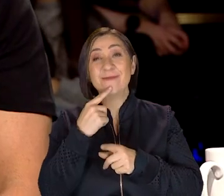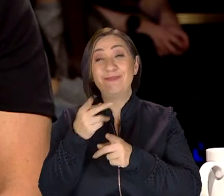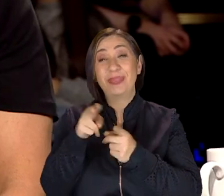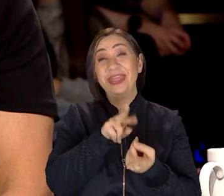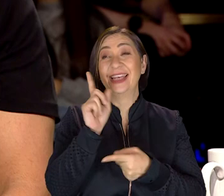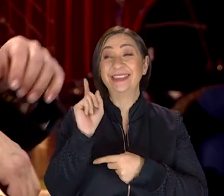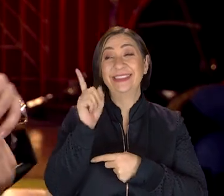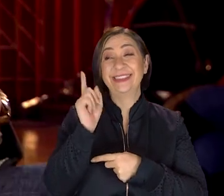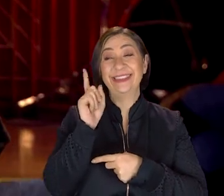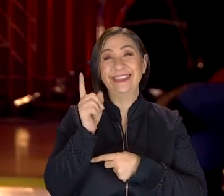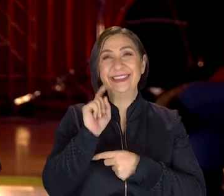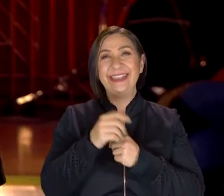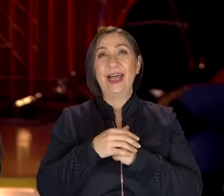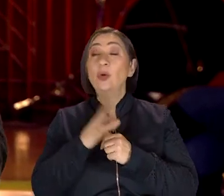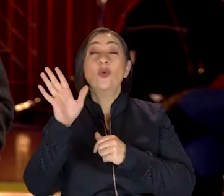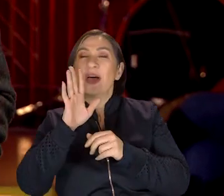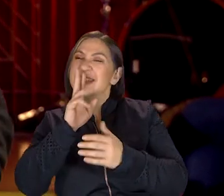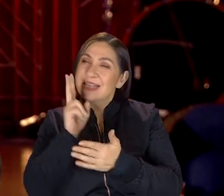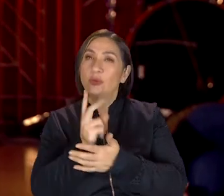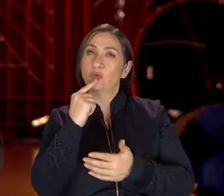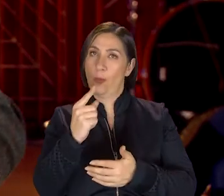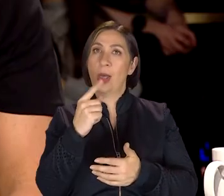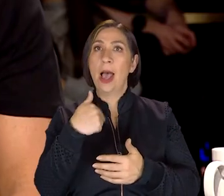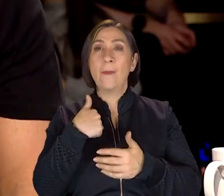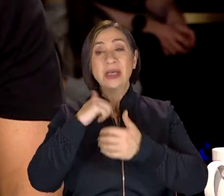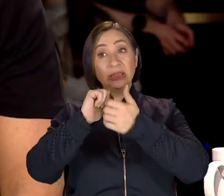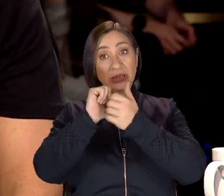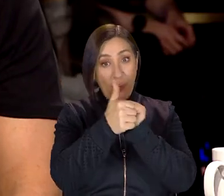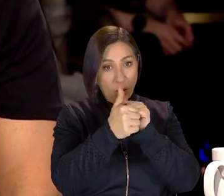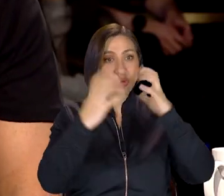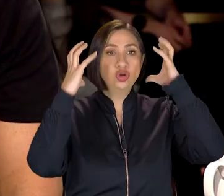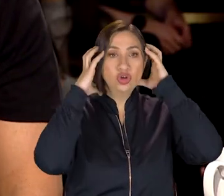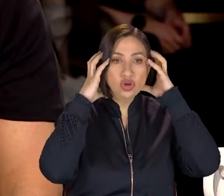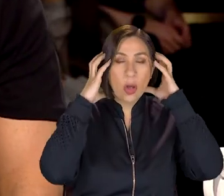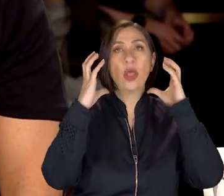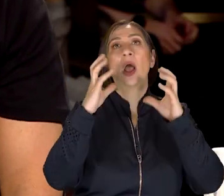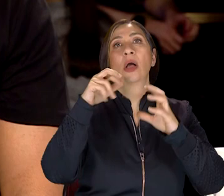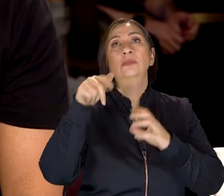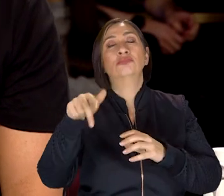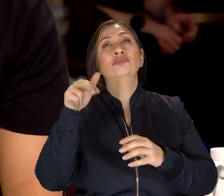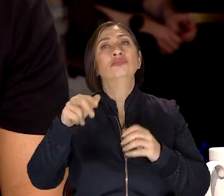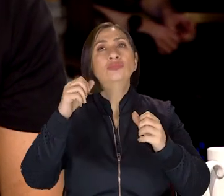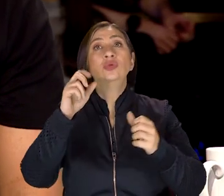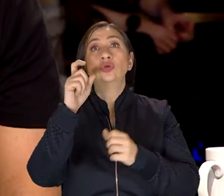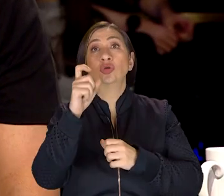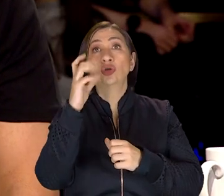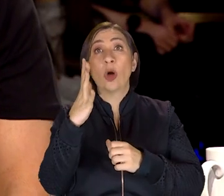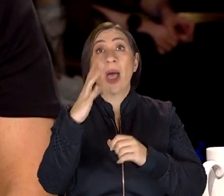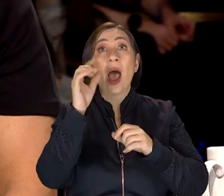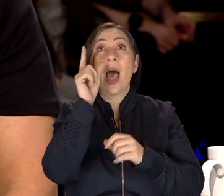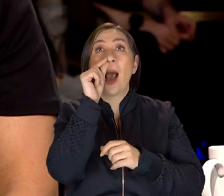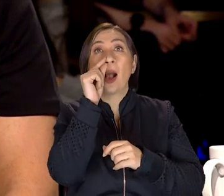çeviriyor. Bak hayır bak Okan bunun altını çizerim abi. Ben hem stüdyoda hem kilometre olarak... Biliyorum biliyorum. Ya 95'te